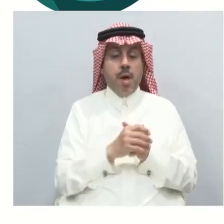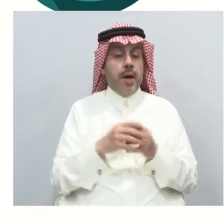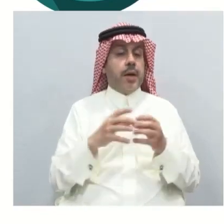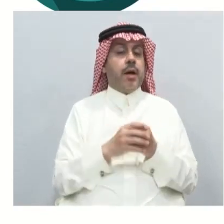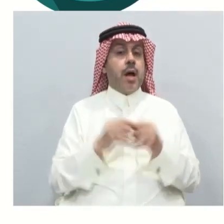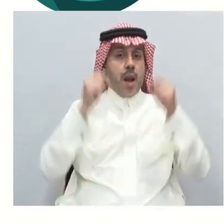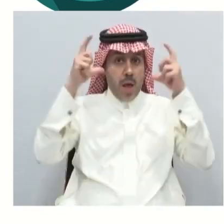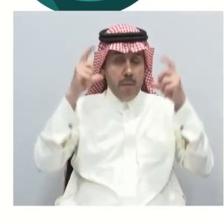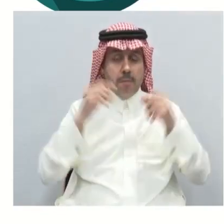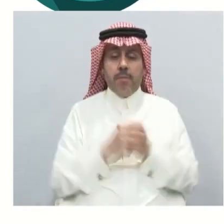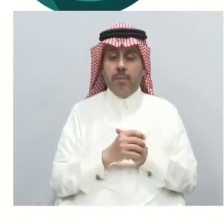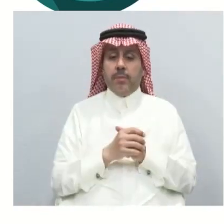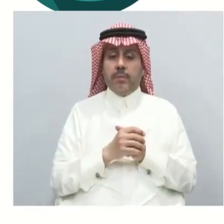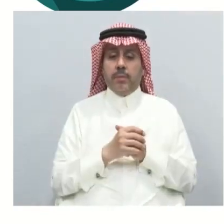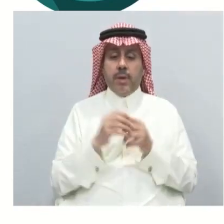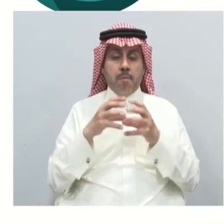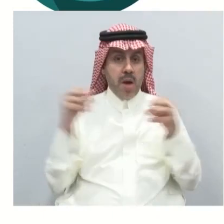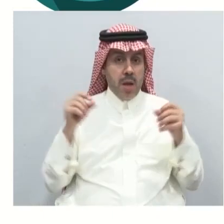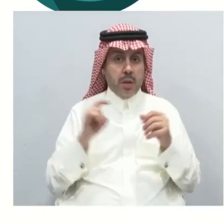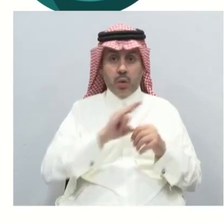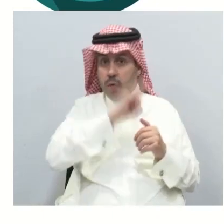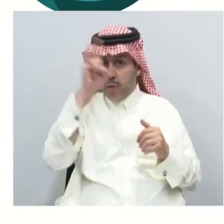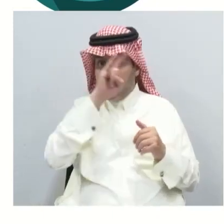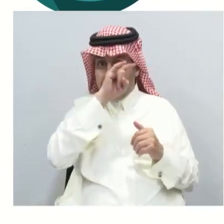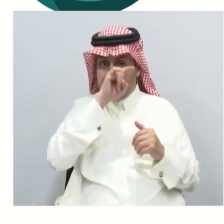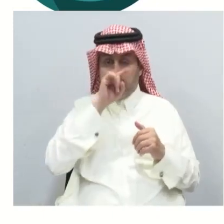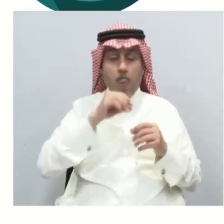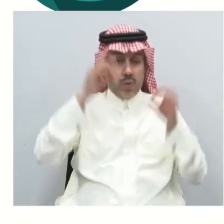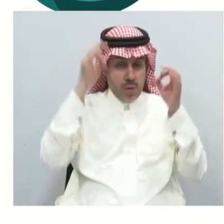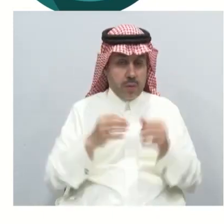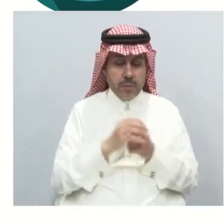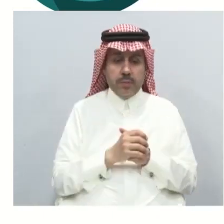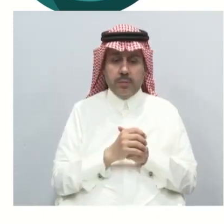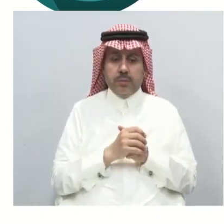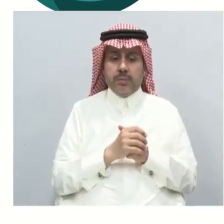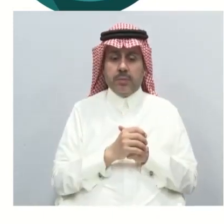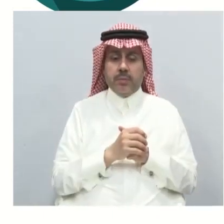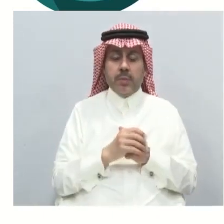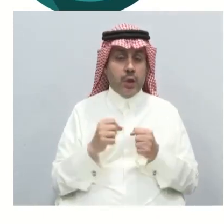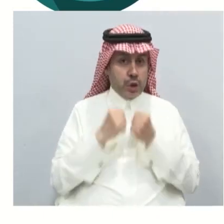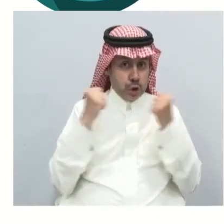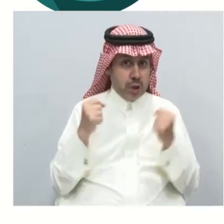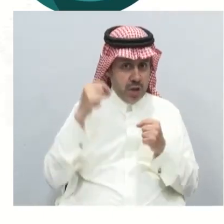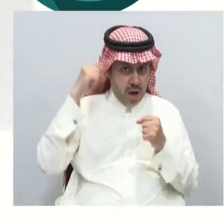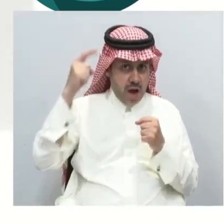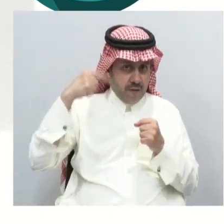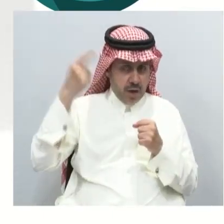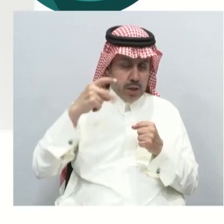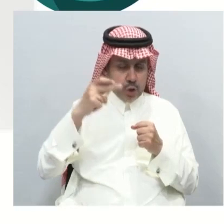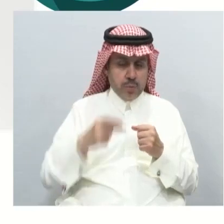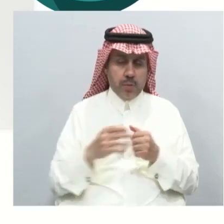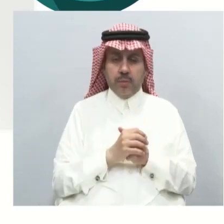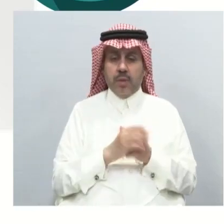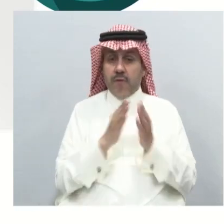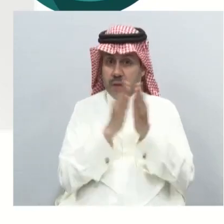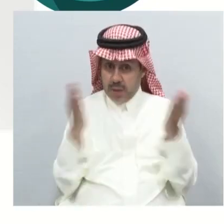والمراد منها وما الذي تنفيه وتثبته ذكرناه لكم قبل قليل اجتهد اخي الطالب واختي الطالبه ان